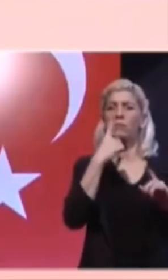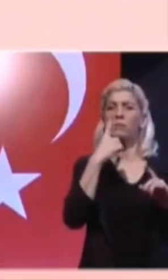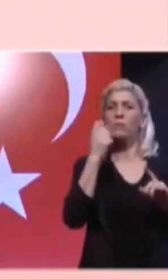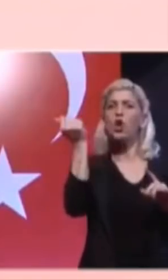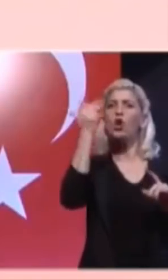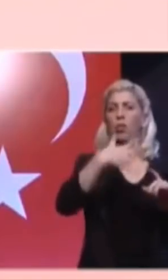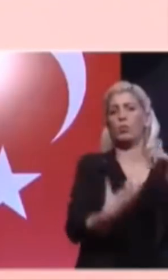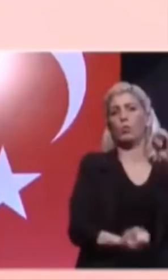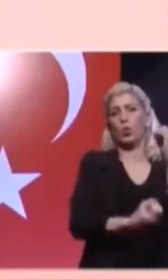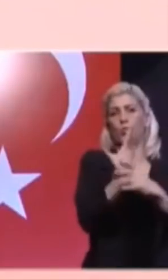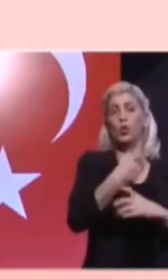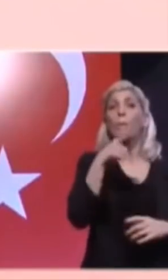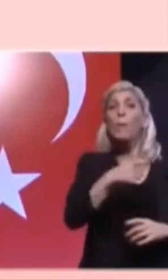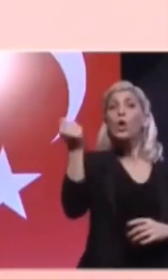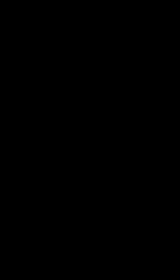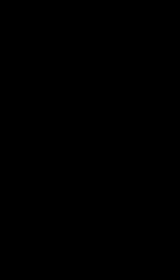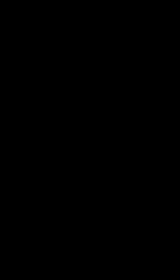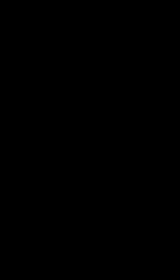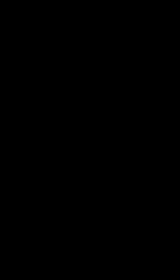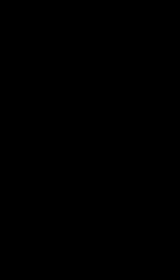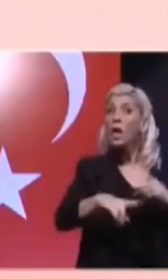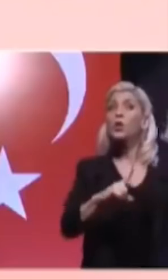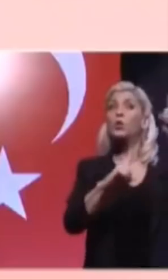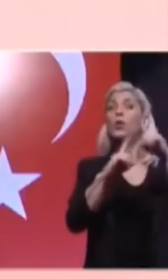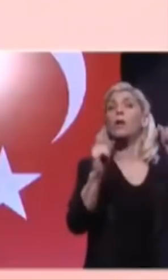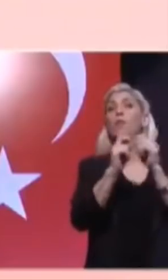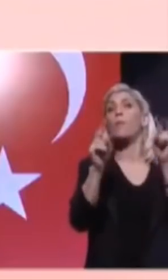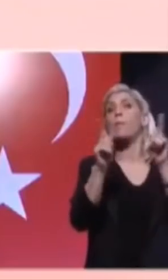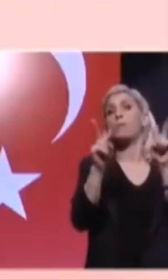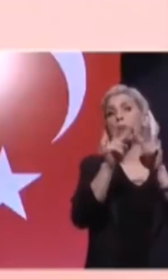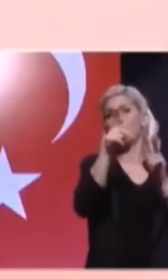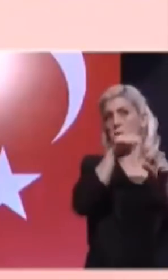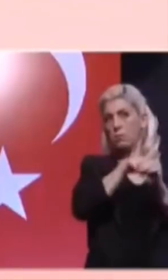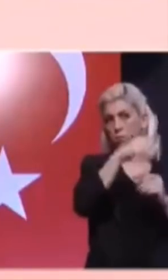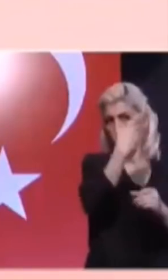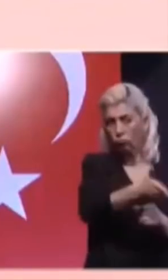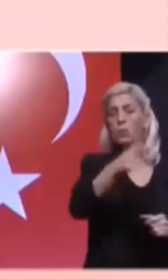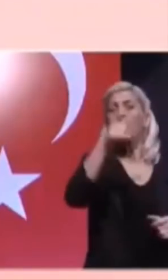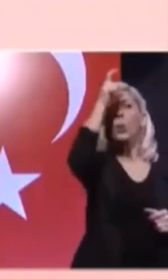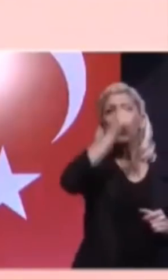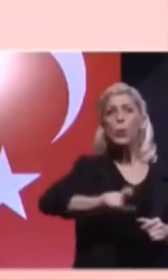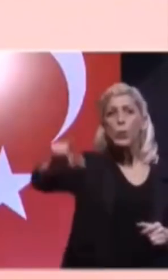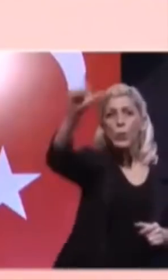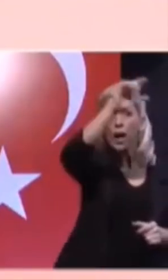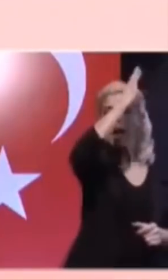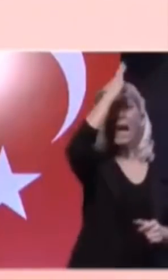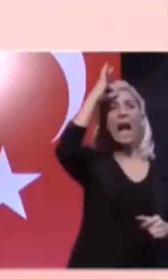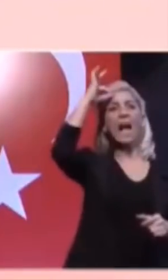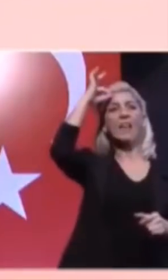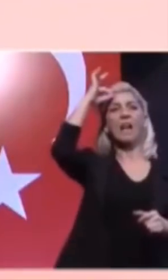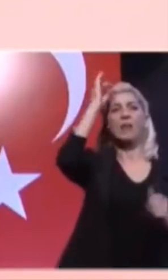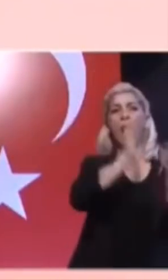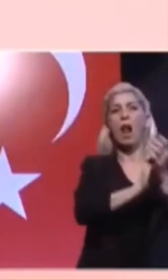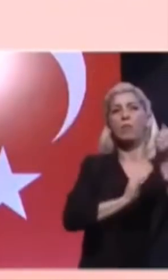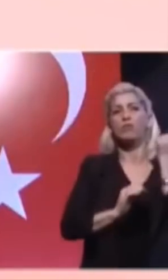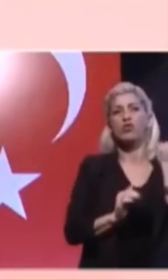savaşmıştır, hem memleketi idare etmiştir. Hangi memleketi okuma yazma oranı